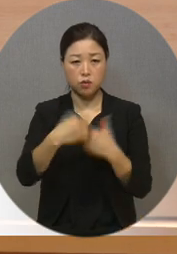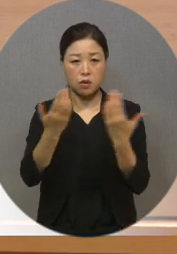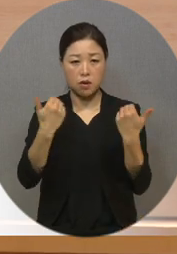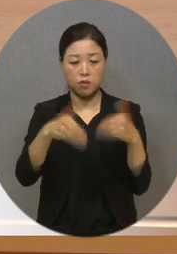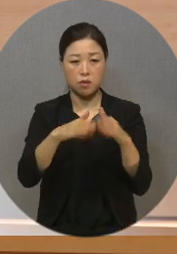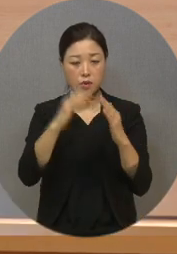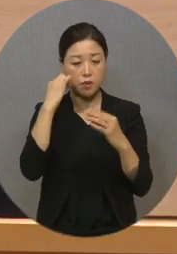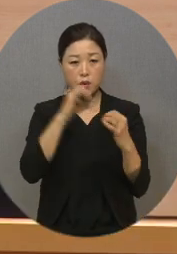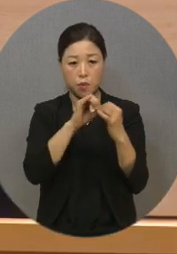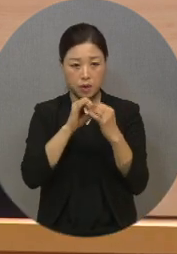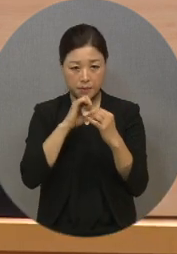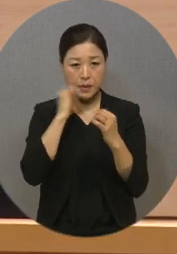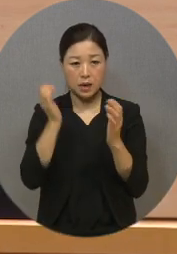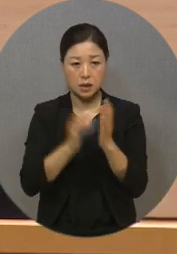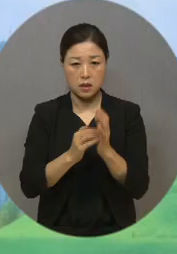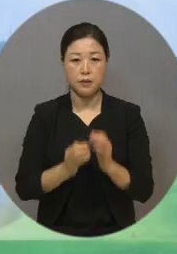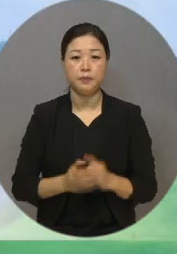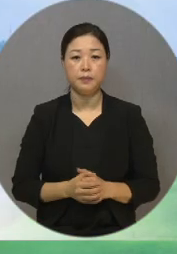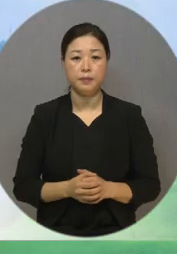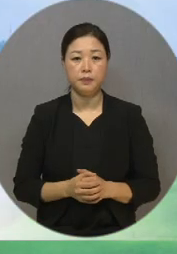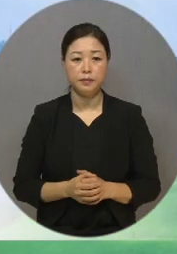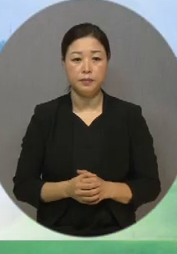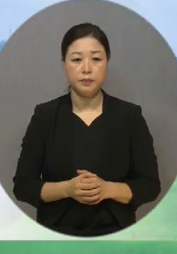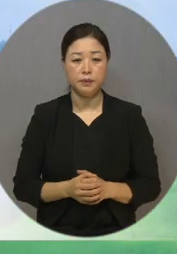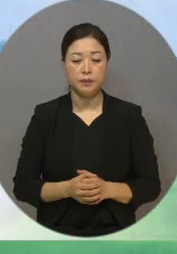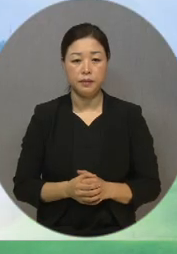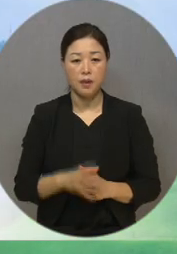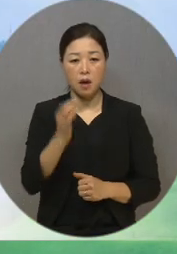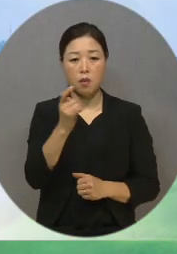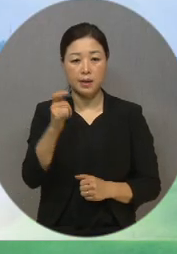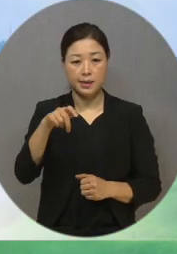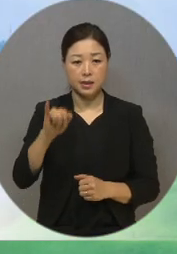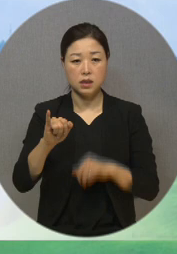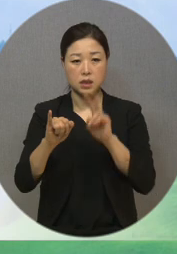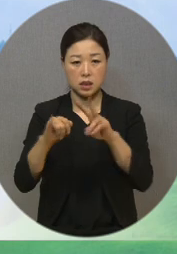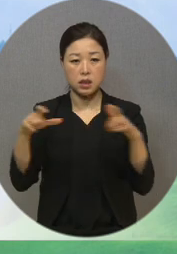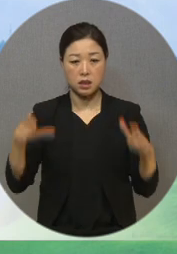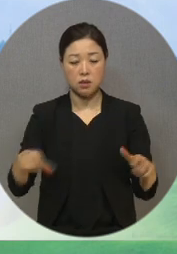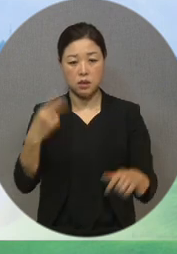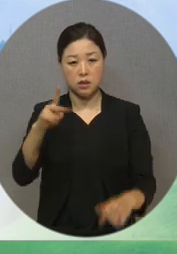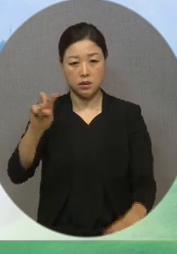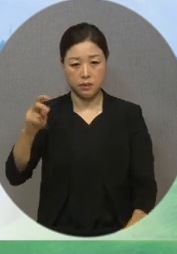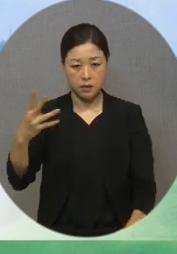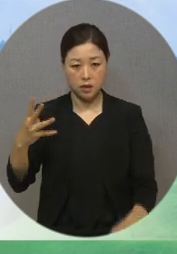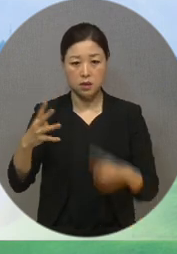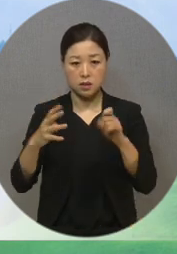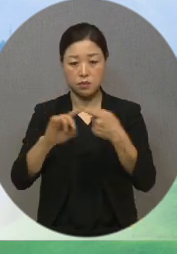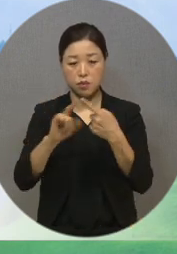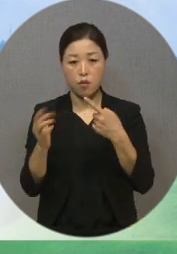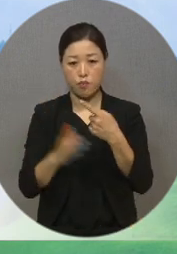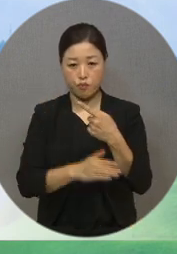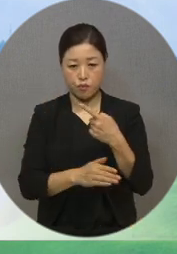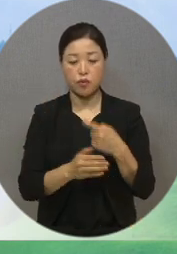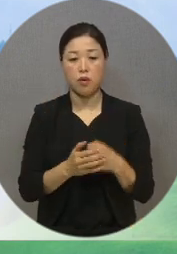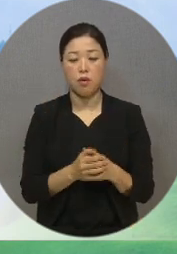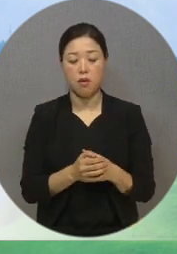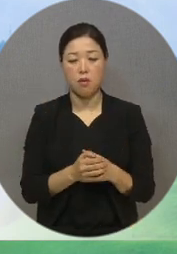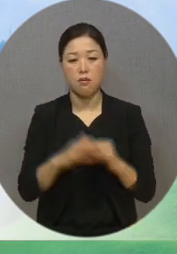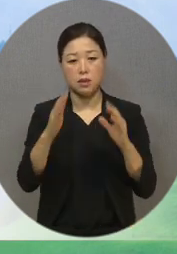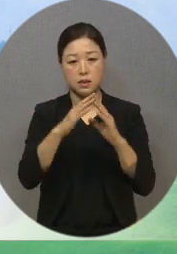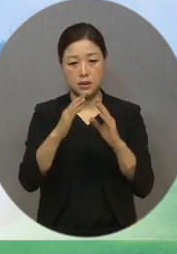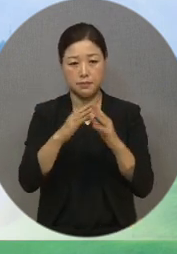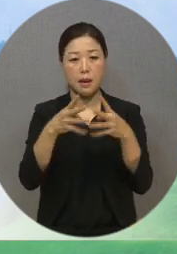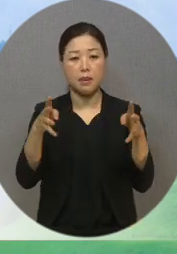동의안 의결을 이끌었습니다. 저희 왕지 2지구는 2024년도 11월부터 대규모